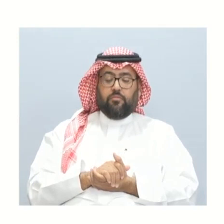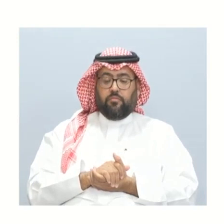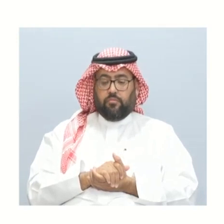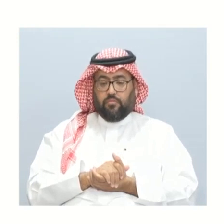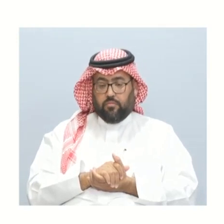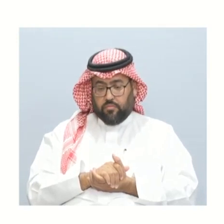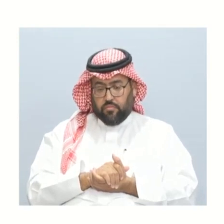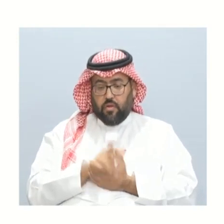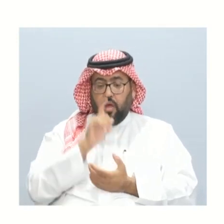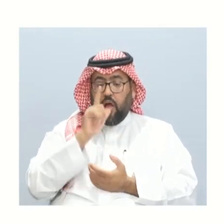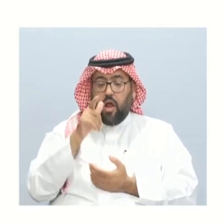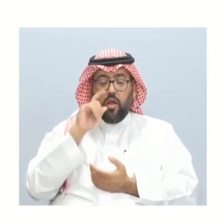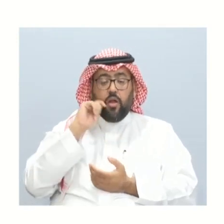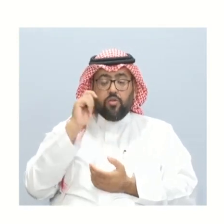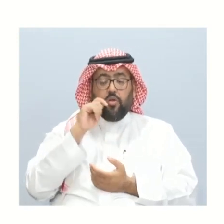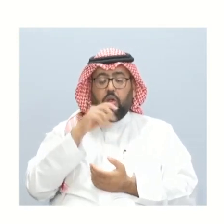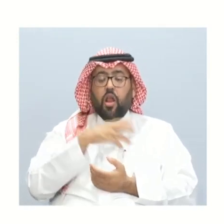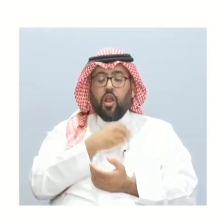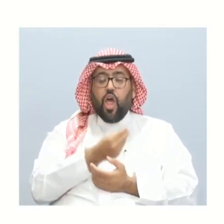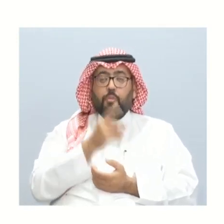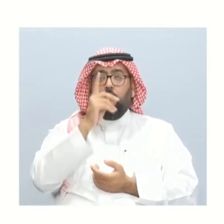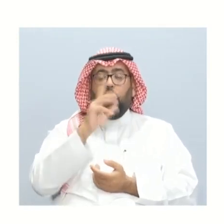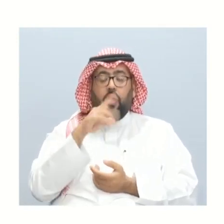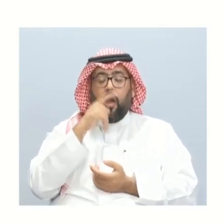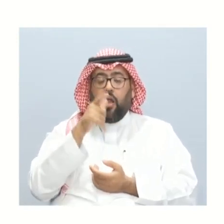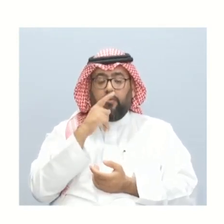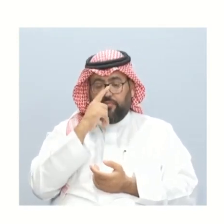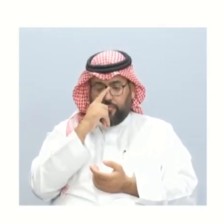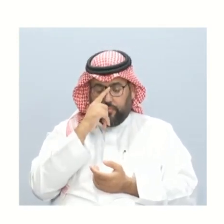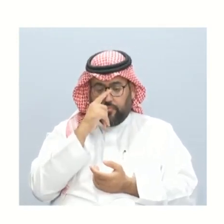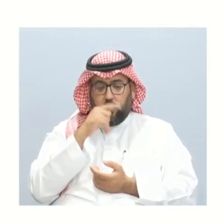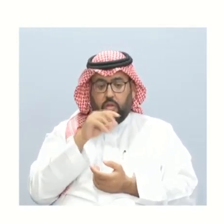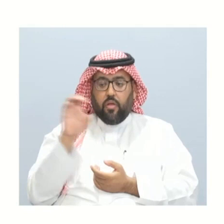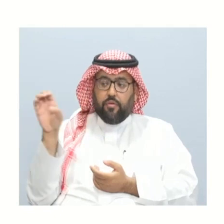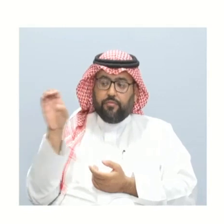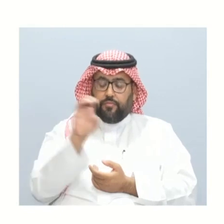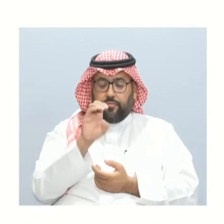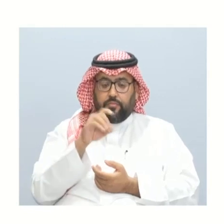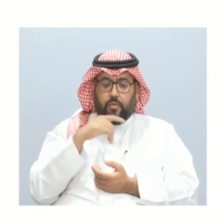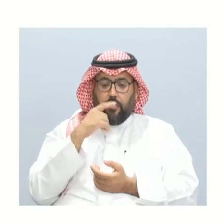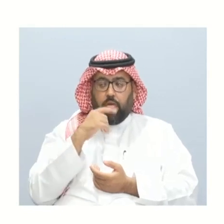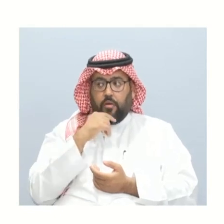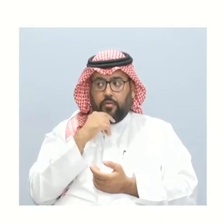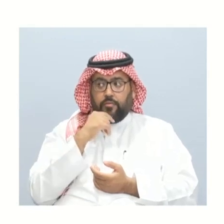ماذا قال ايها الابطال الاجابه تكون كالتالي